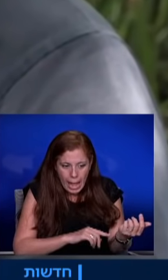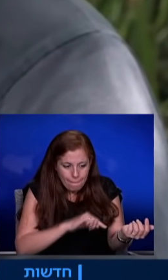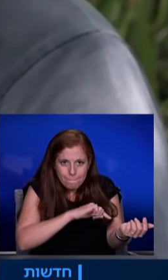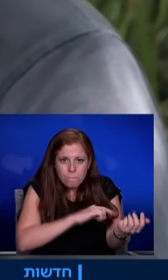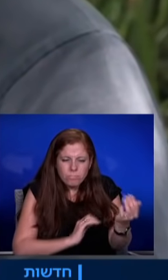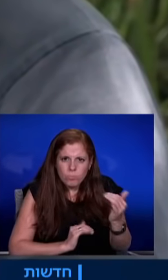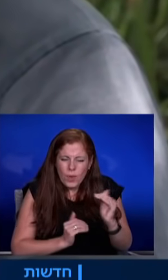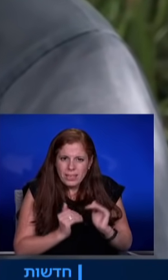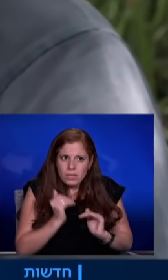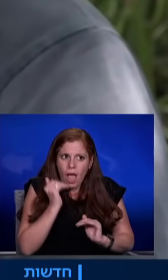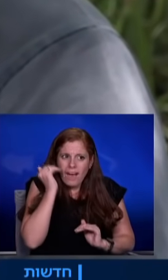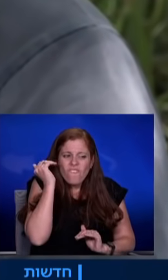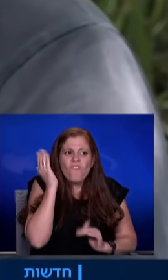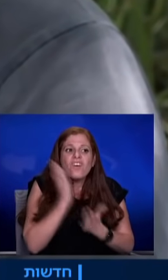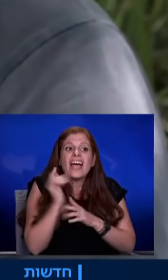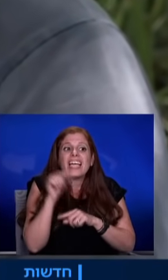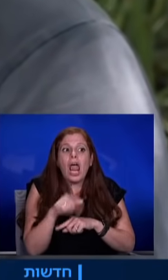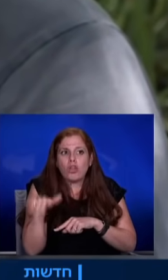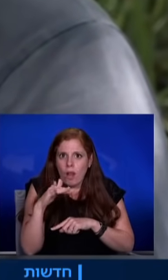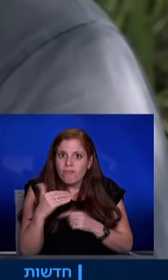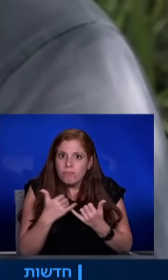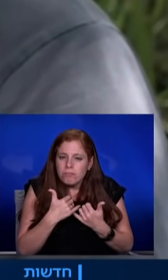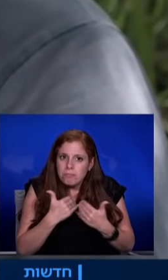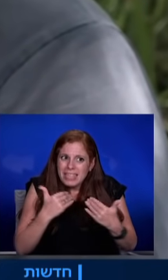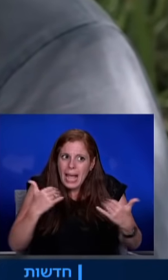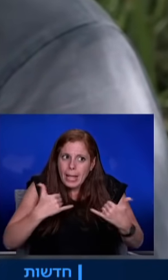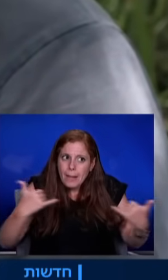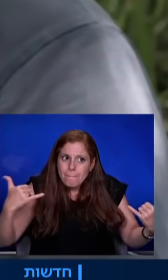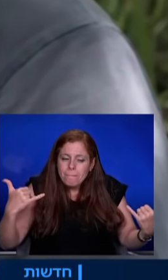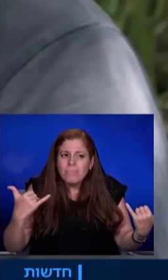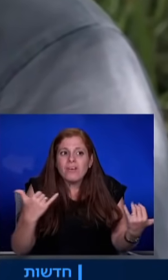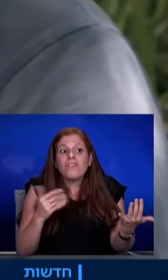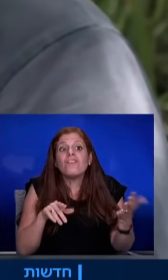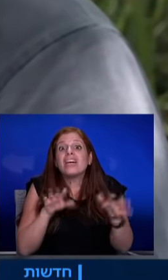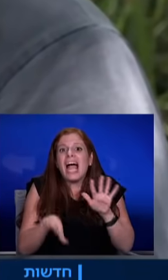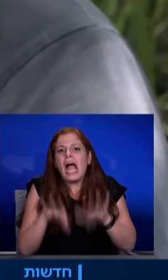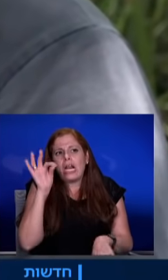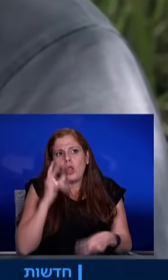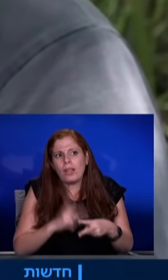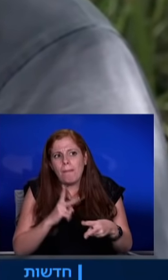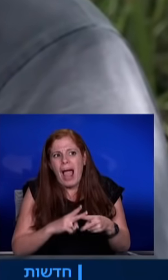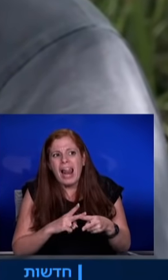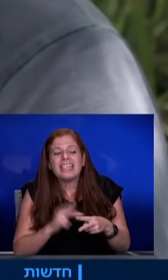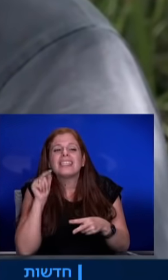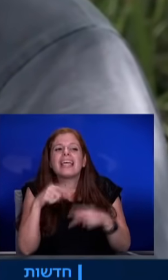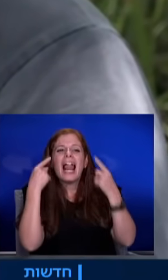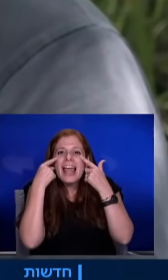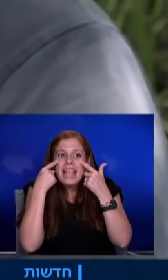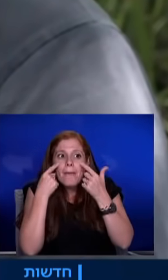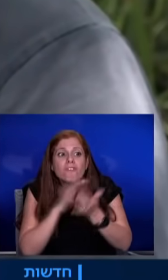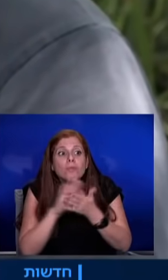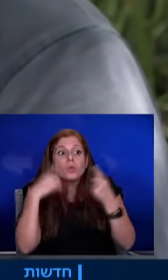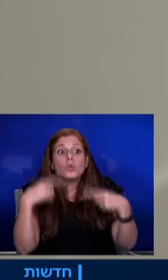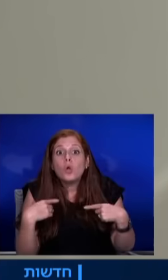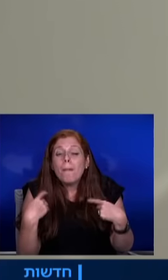בדם, והוא כבר הגיע בשלב מאוד מתקדם שלו, וככה בעצם גילו את המחלה, זה הגיע לעיניים, ופשוט יום אחד